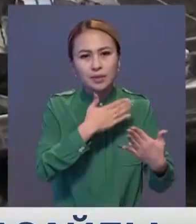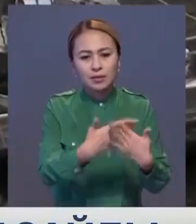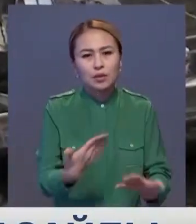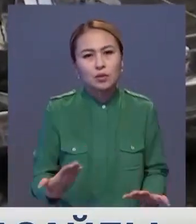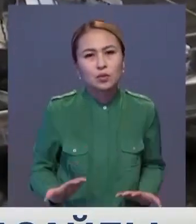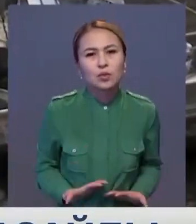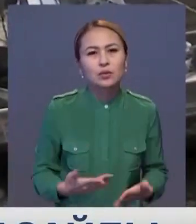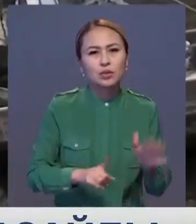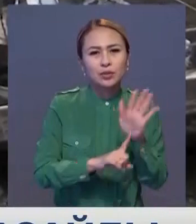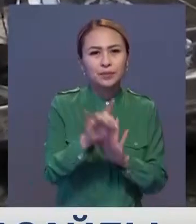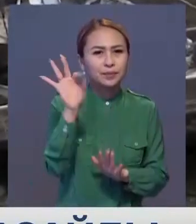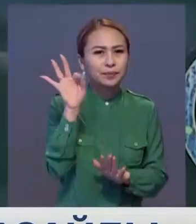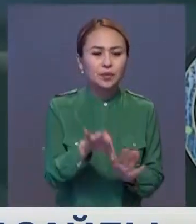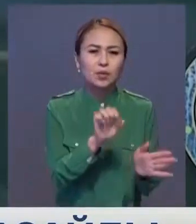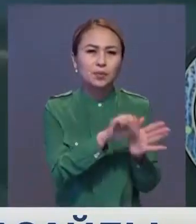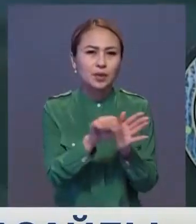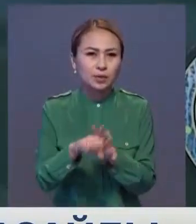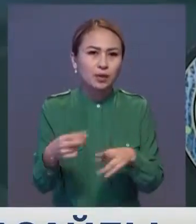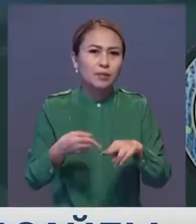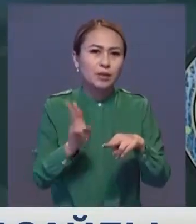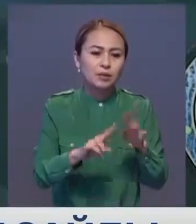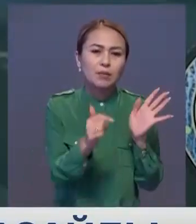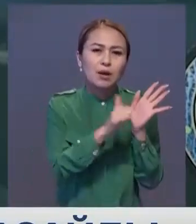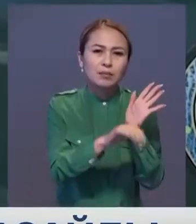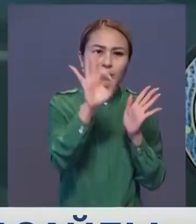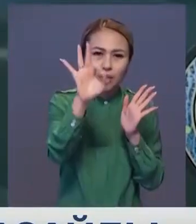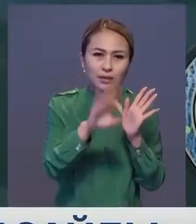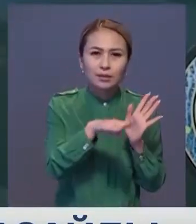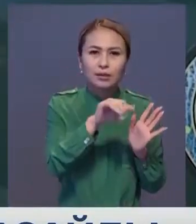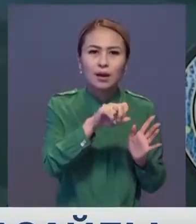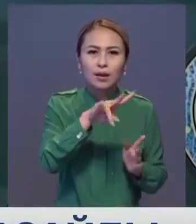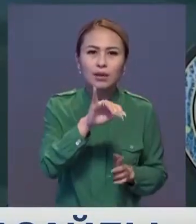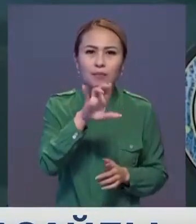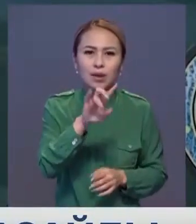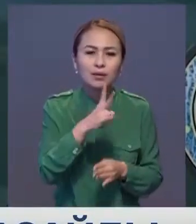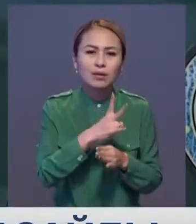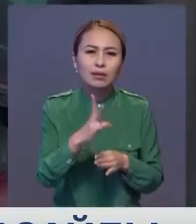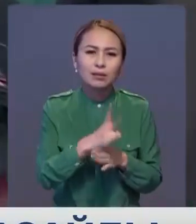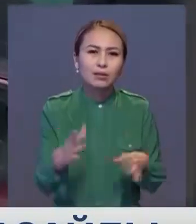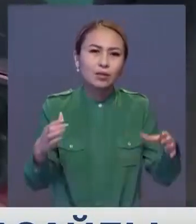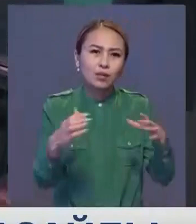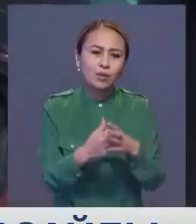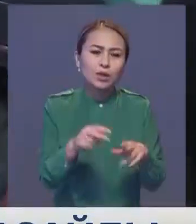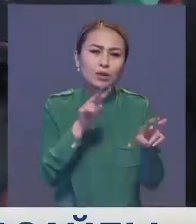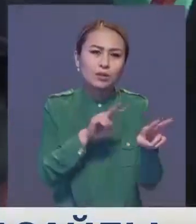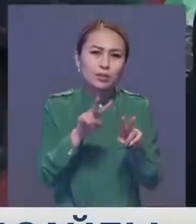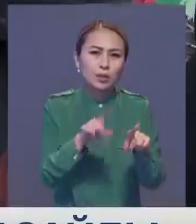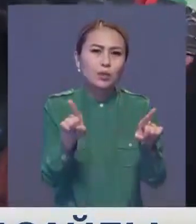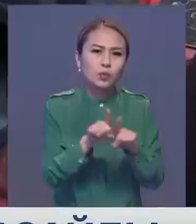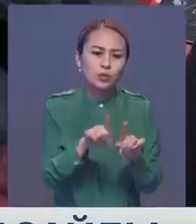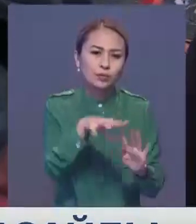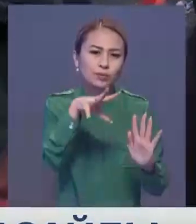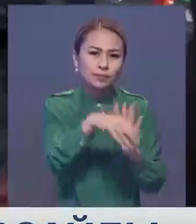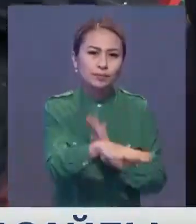тұрғындарға шабуыл жиі жасалады. Бұл шапқыншылықтардың 60%-ы Талибан лаңкестік ұйымы бақылау жасайтын аймақтарда болады